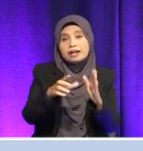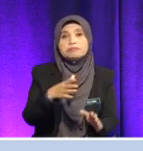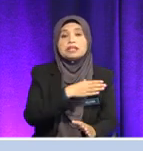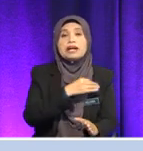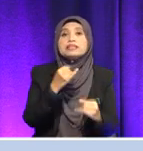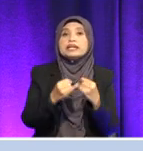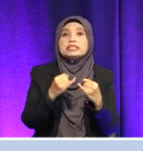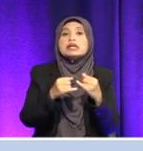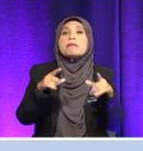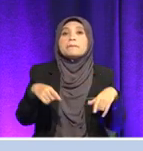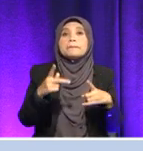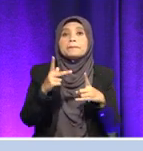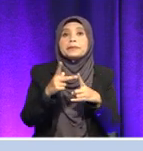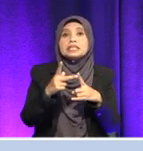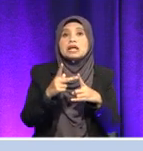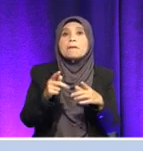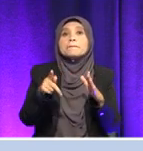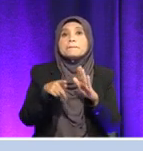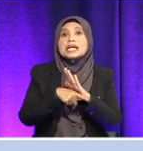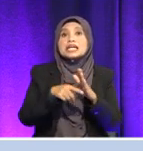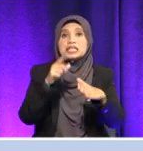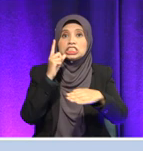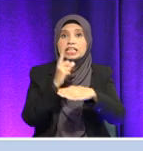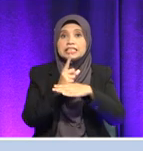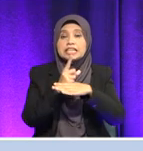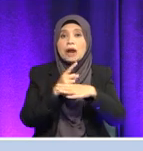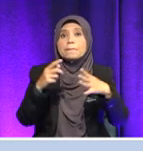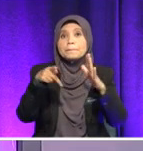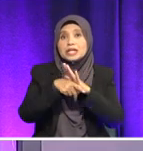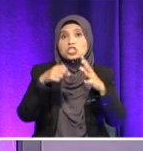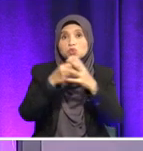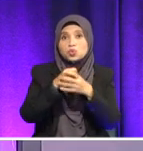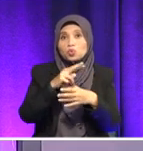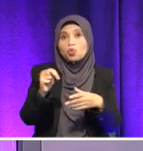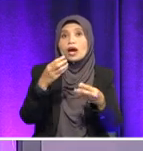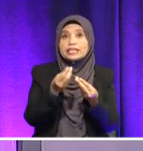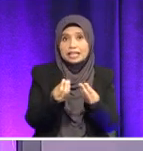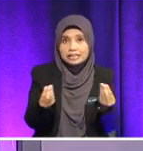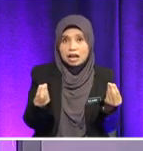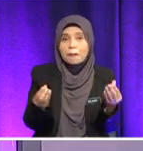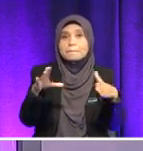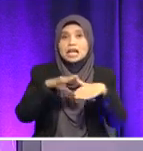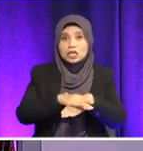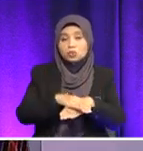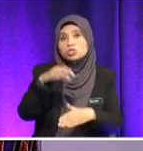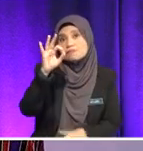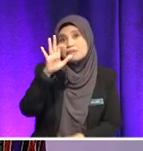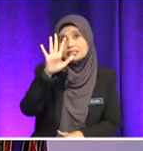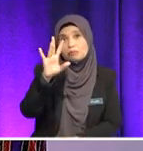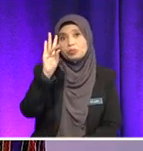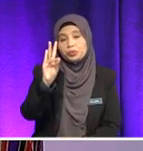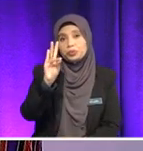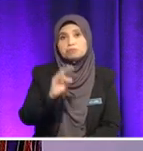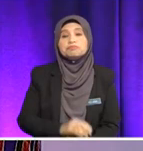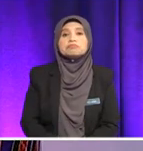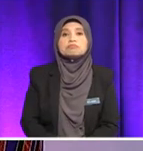Pergi kepada perjanjian persekutuan Tanah Melayu 1957 baik itu adalah